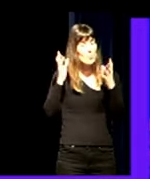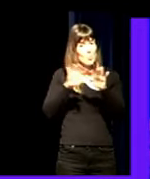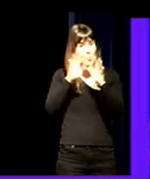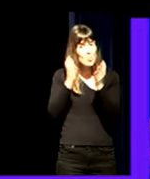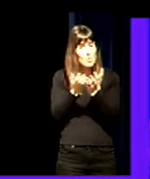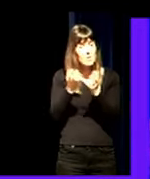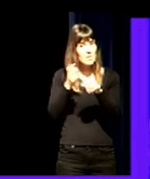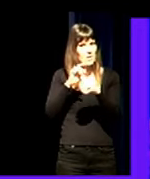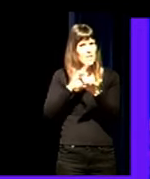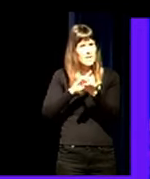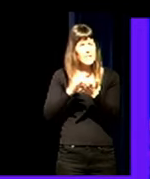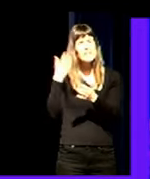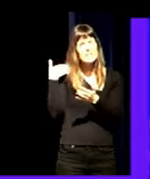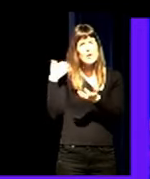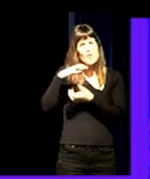Azken,